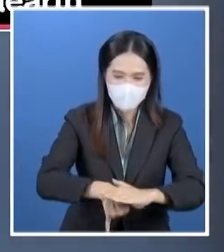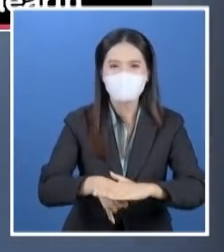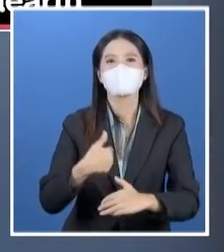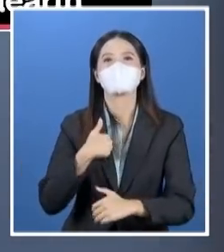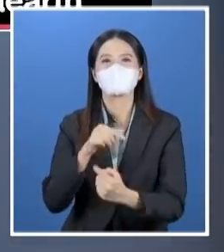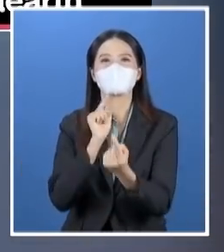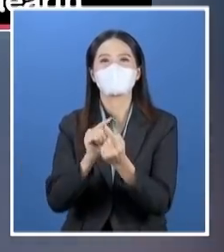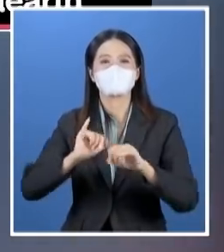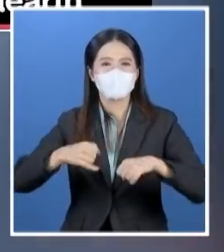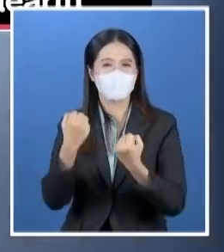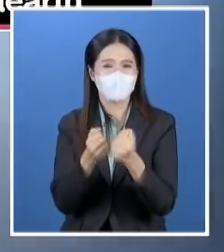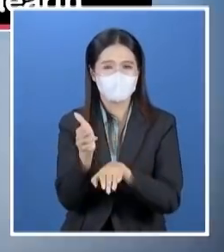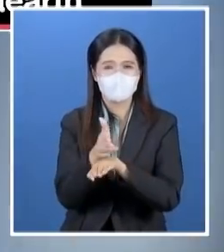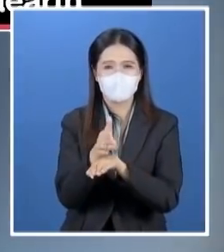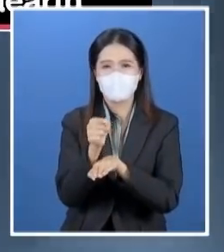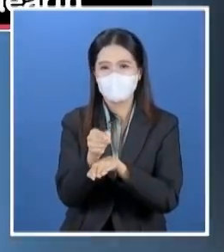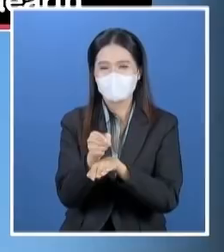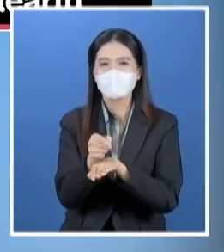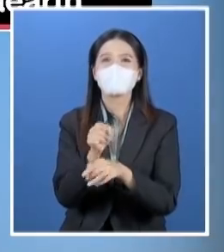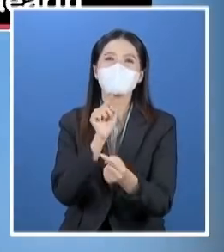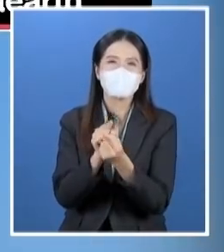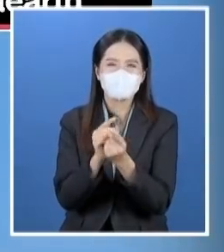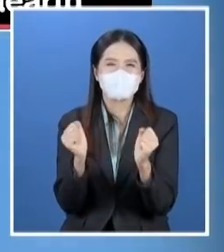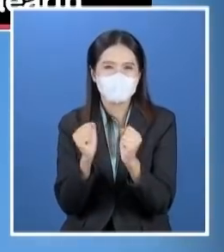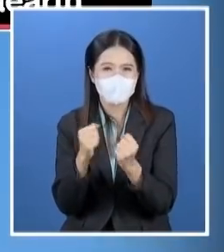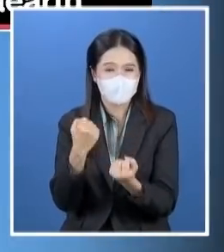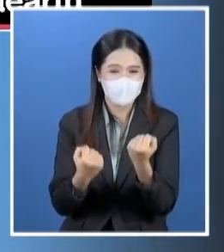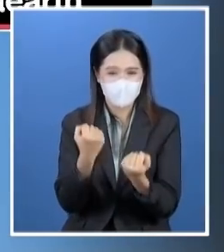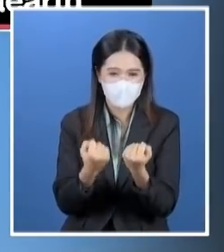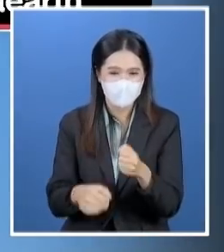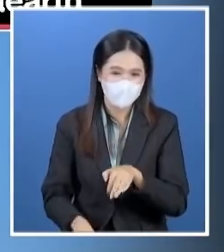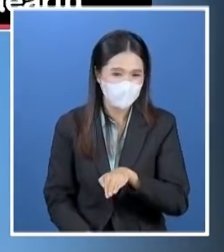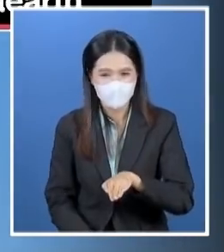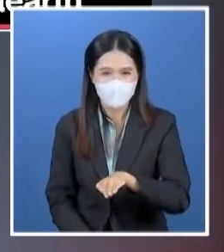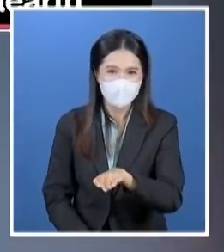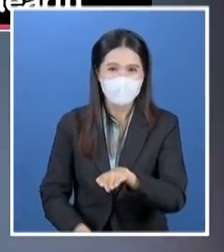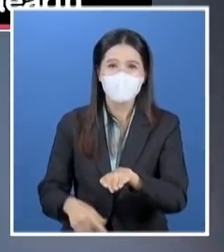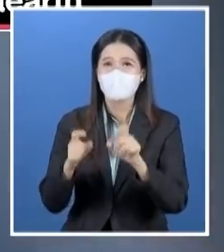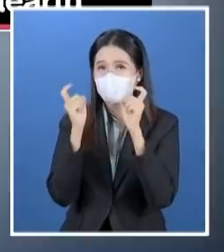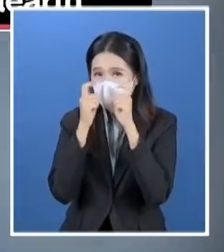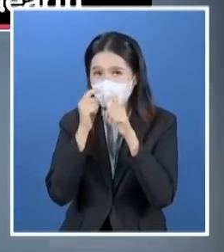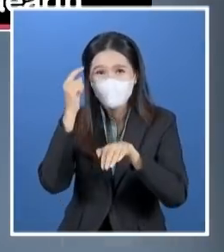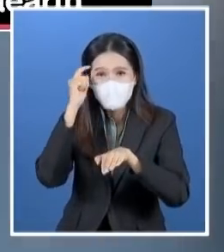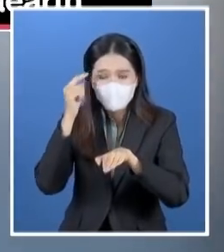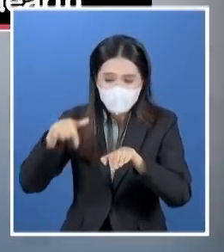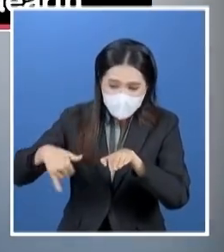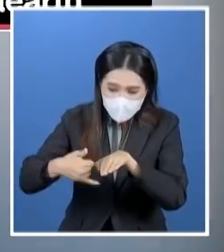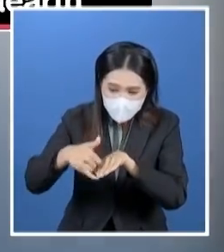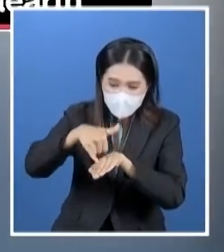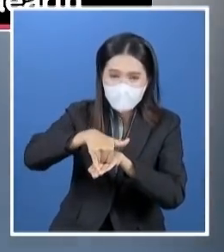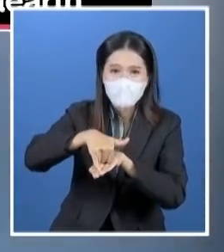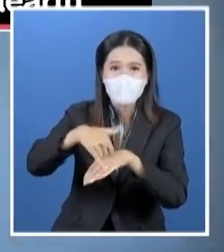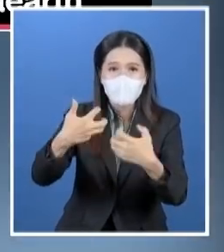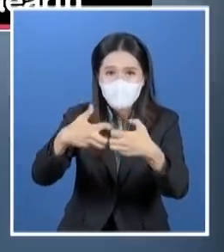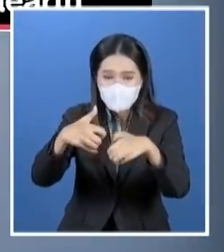านี่เป็นภาพที่เจ้าของรถเขาถ่ายเอาไว้นะคะเหตุการณ์ระทึกขวัญในขณะที่ตัวเองขับรถแล้วไม่รู้ด้วยซ้ำนะว่ามันมาจากตรงไหนหรืออยู่